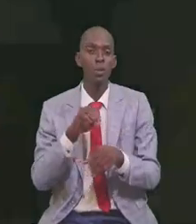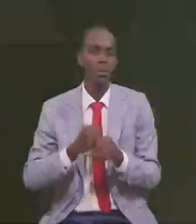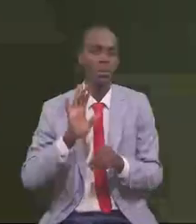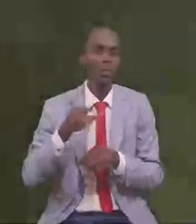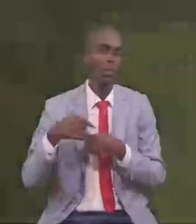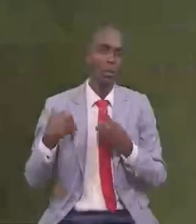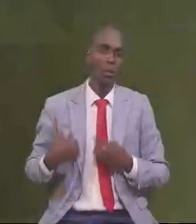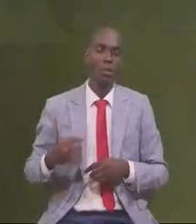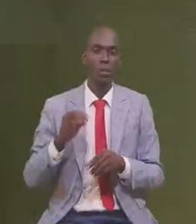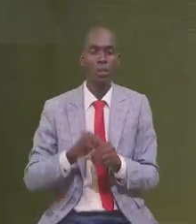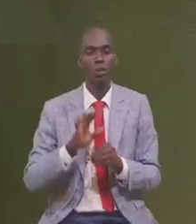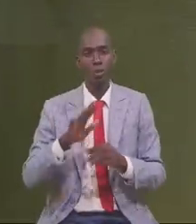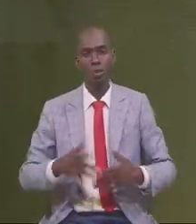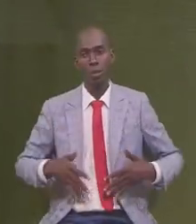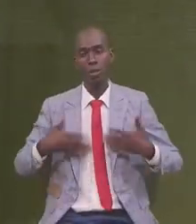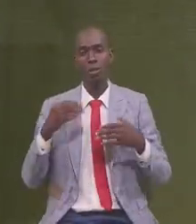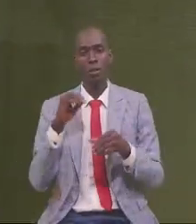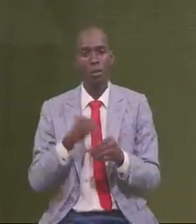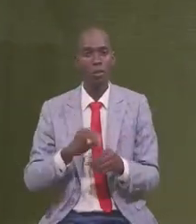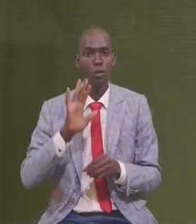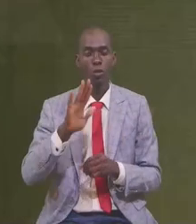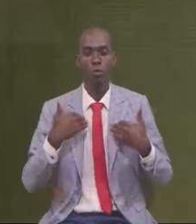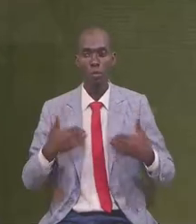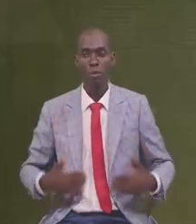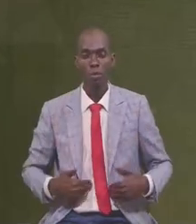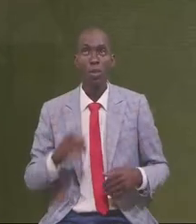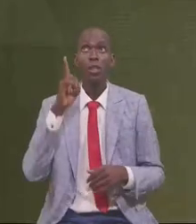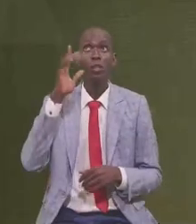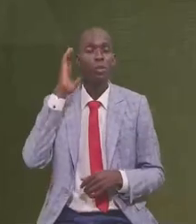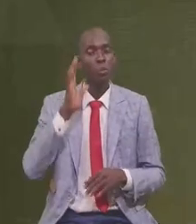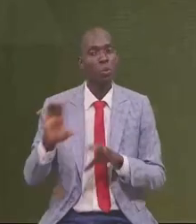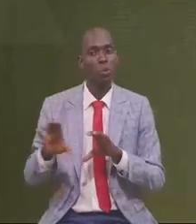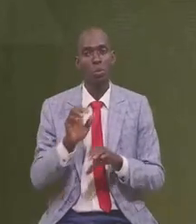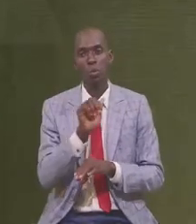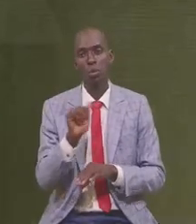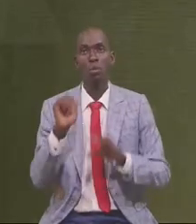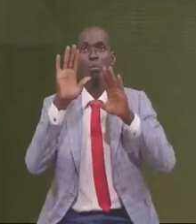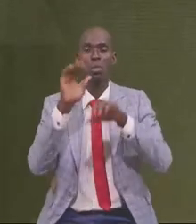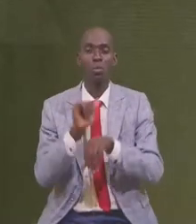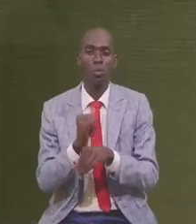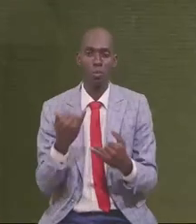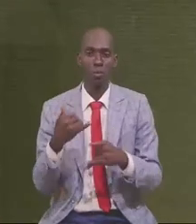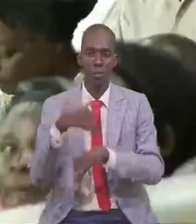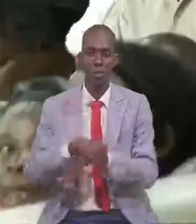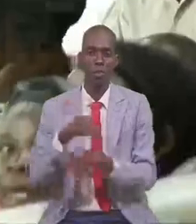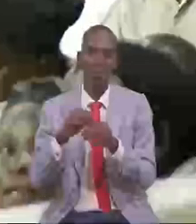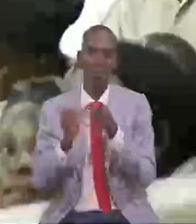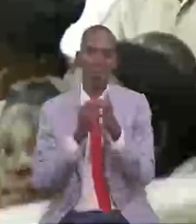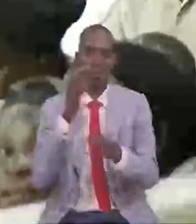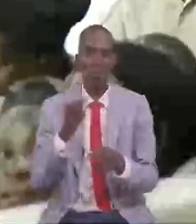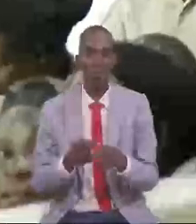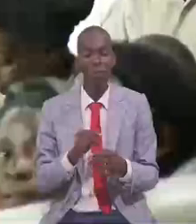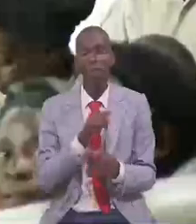ta vie, dans ton corps. Il fera un miracle ce soir au nom de Jésus. Quand ils n'ont pas